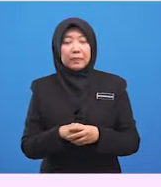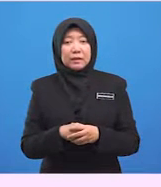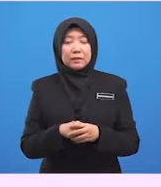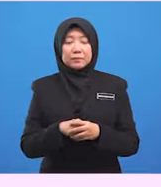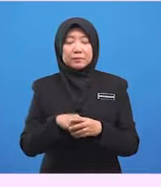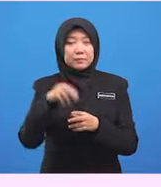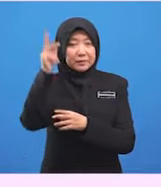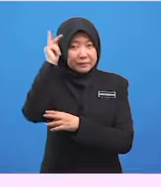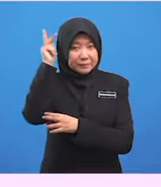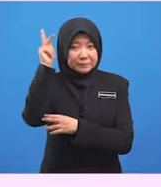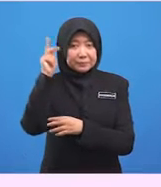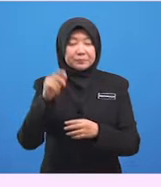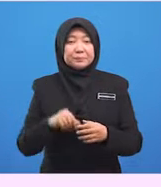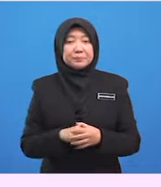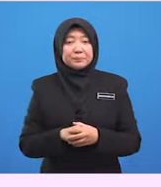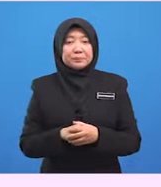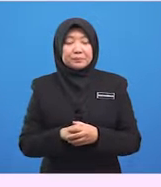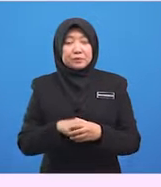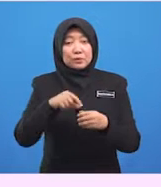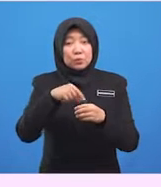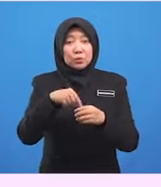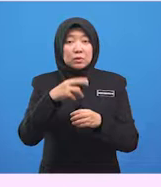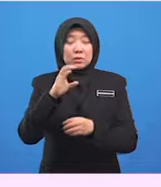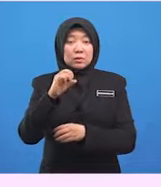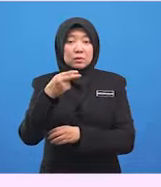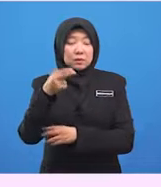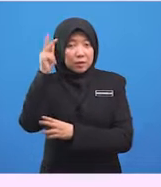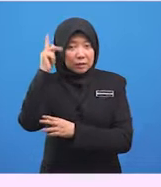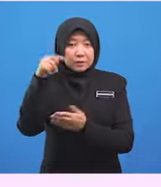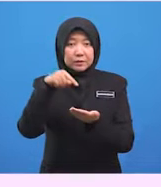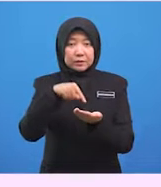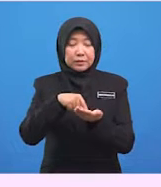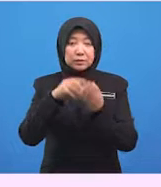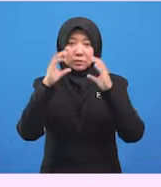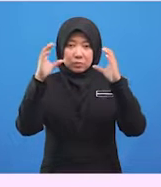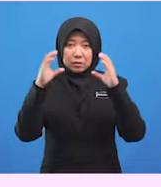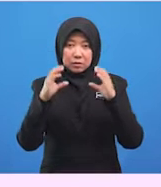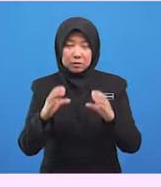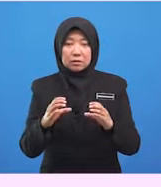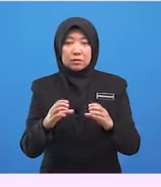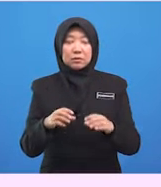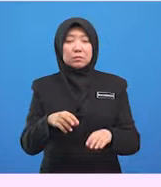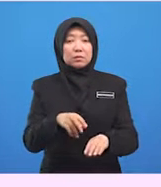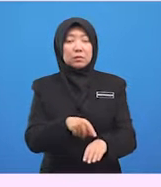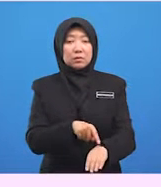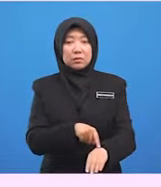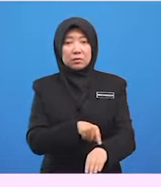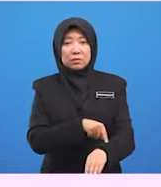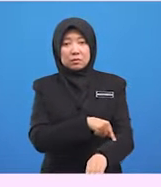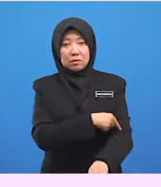cah klenteng di gue cek lantai ini terdapat Career pengemudian memanjang